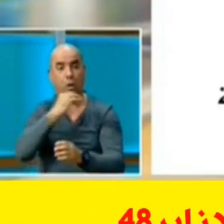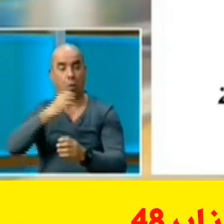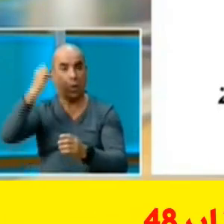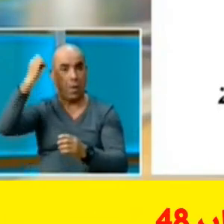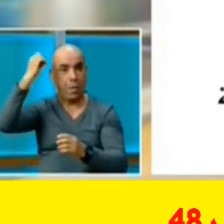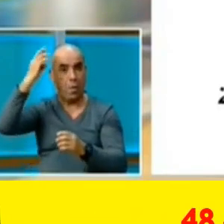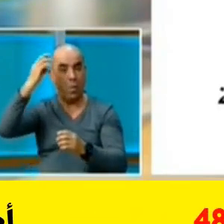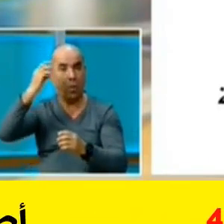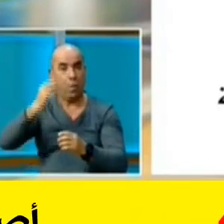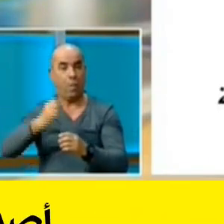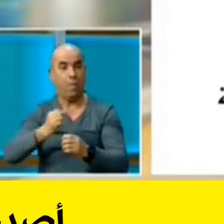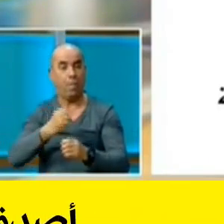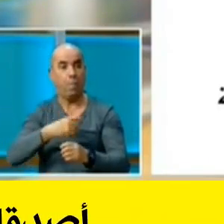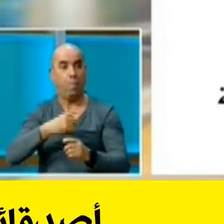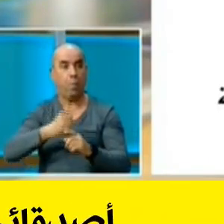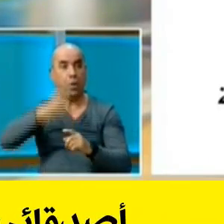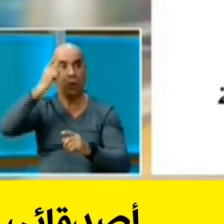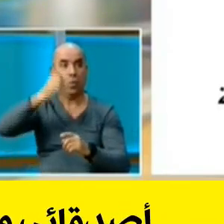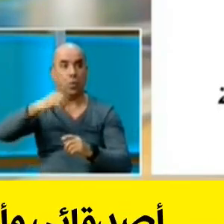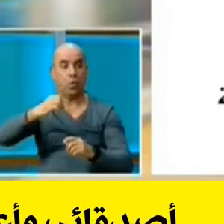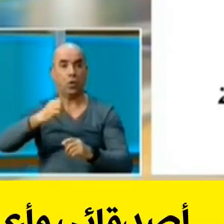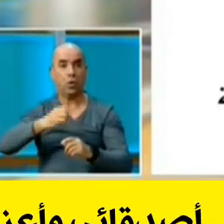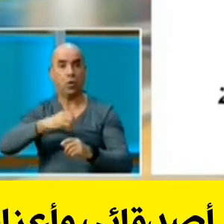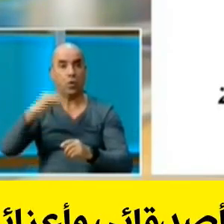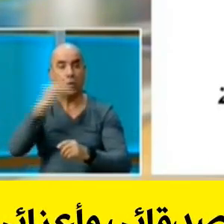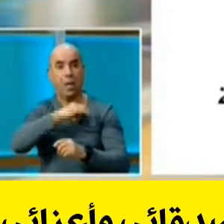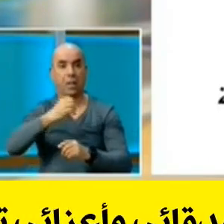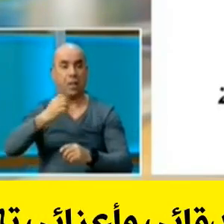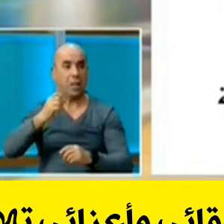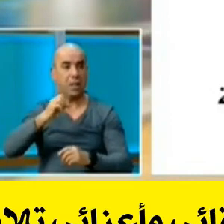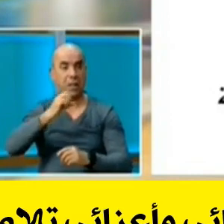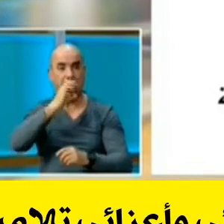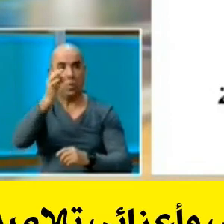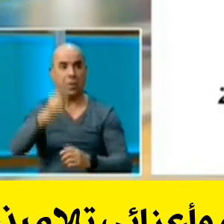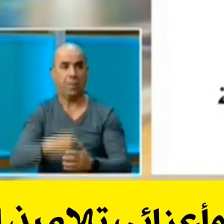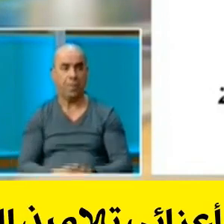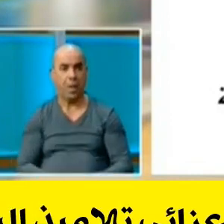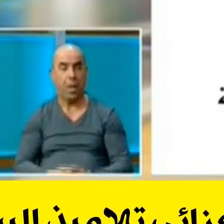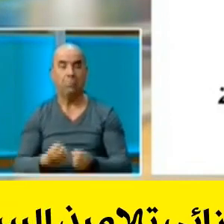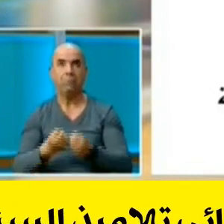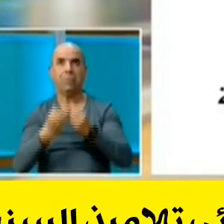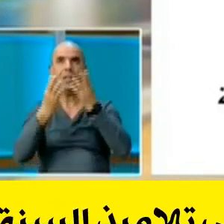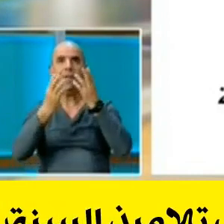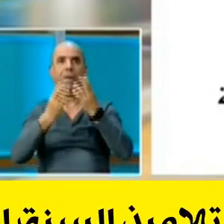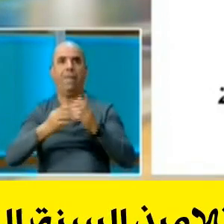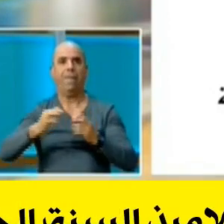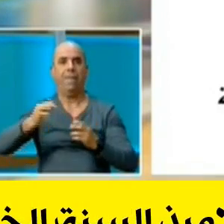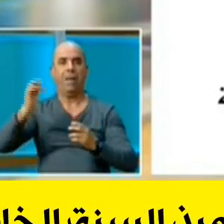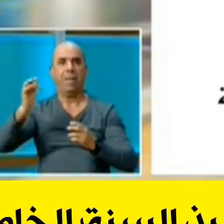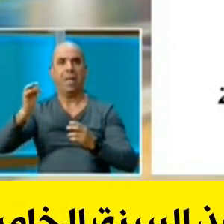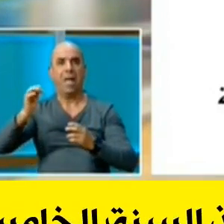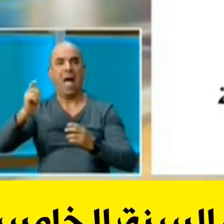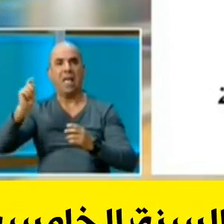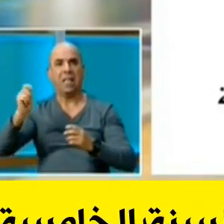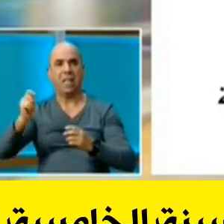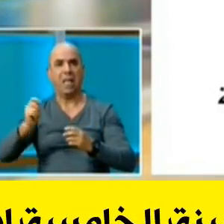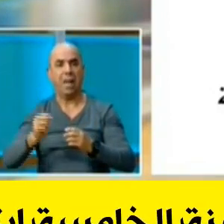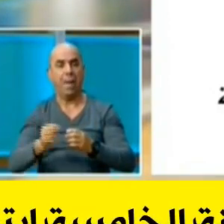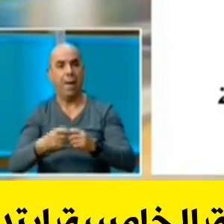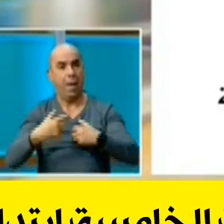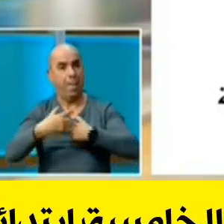أكبر من سرعة الصوت. الجملة الثانية. اكتشف فليمينغ ألكسندر مادة البنسلين